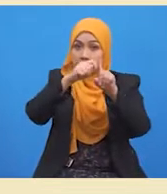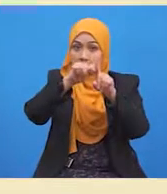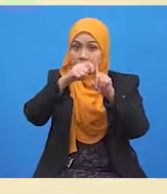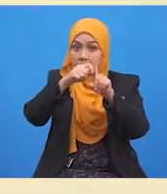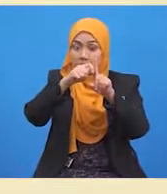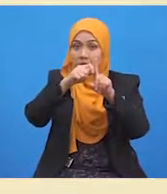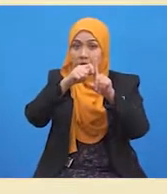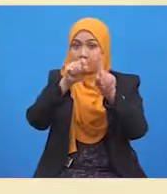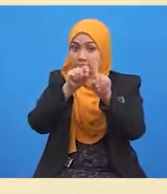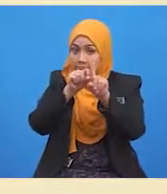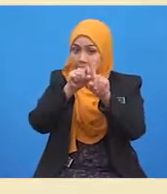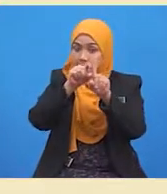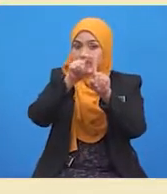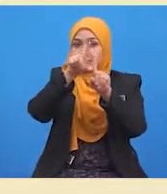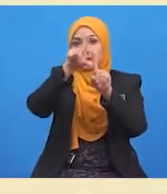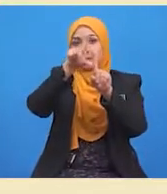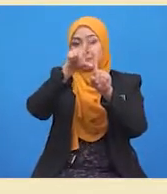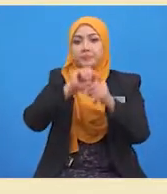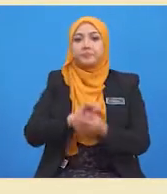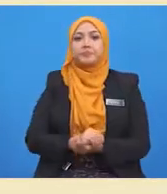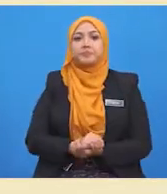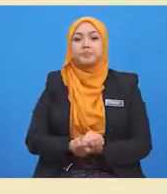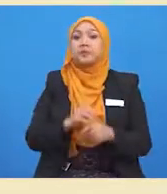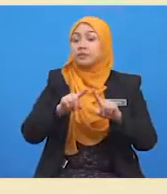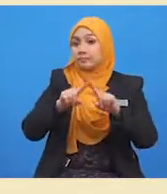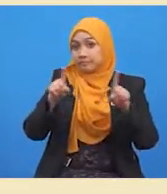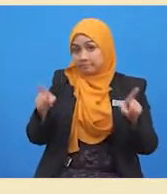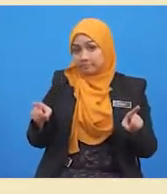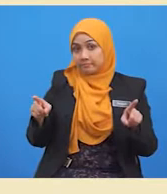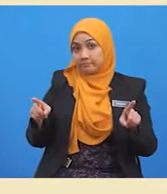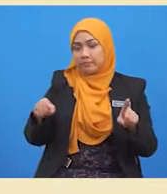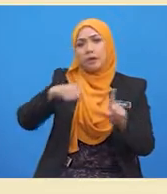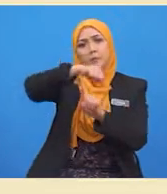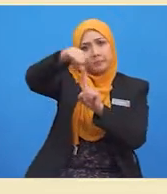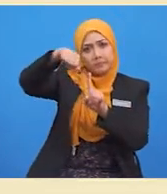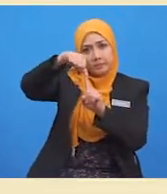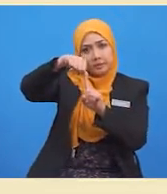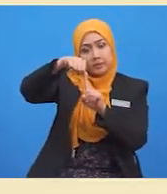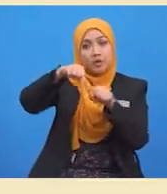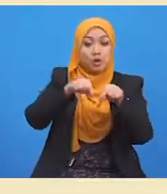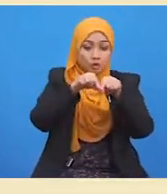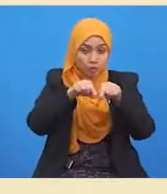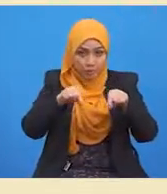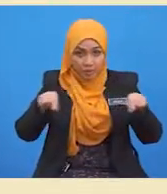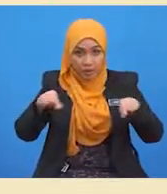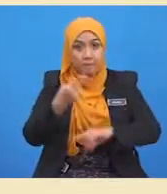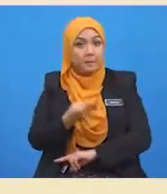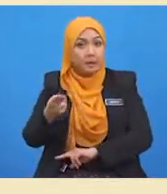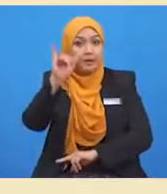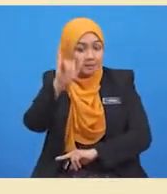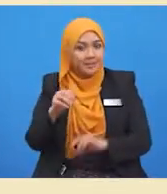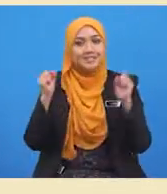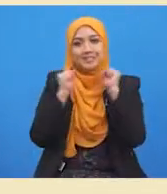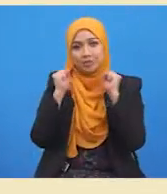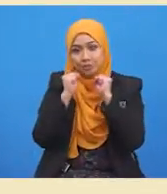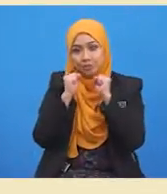meningkat Sebaliknya apabila menyukai bahan yang sejuk